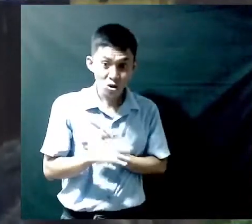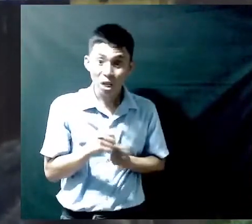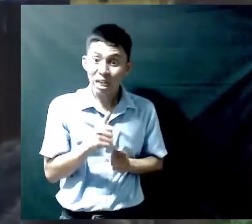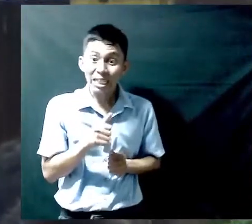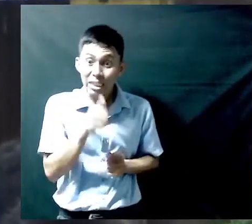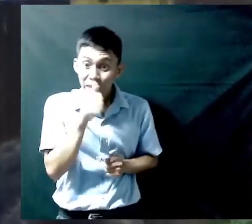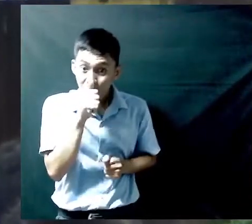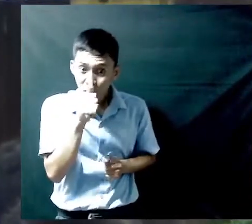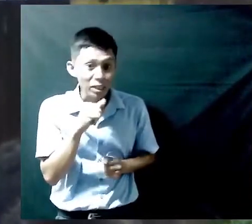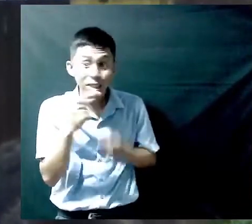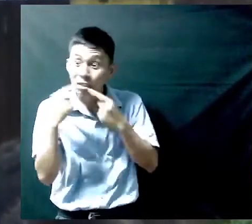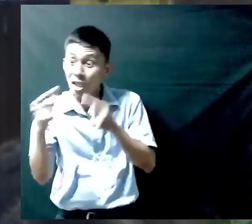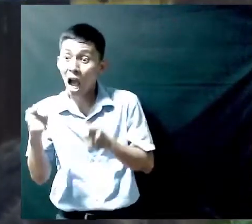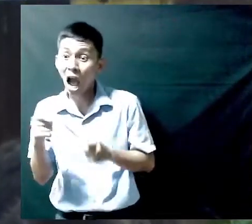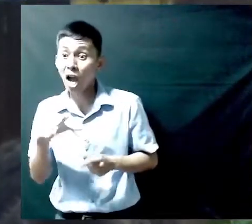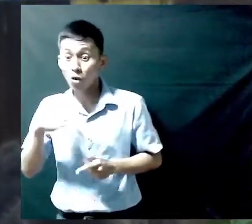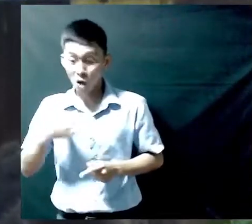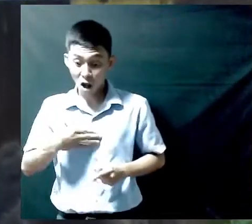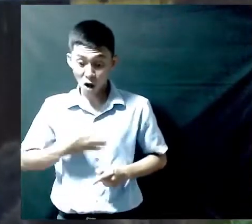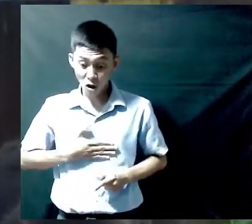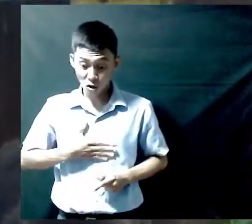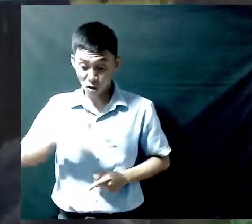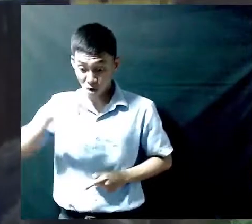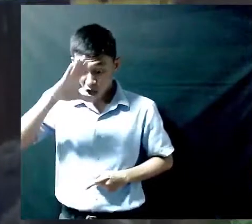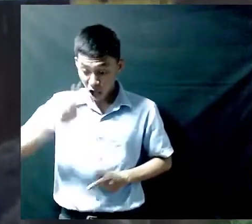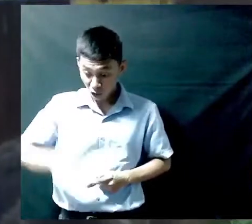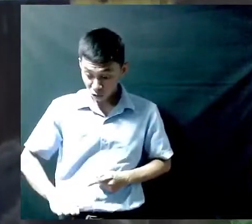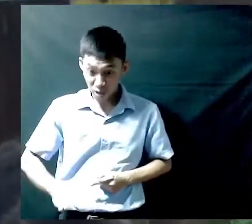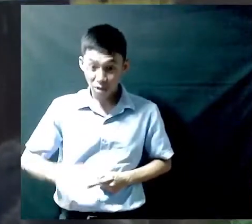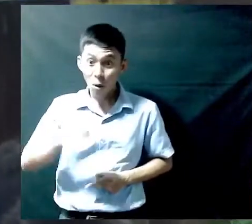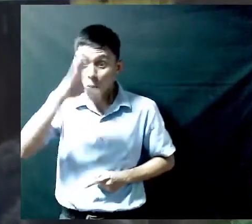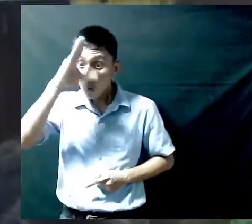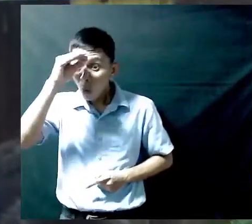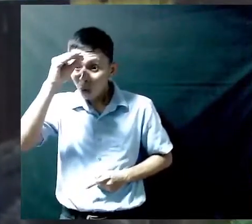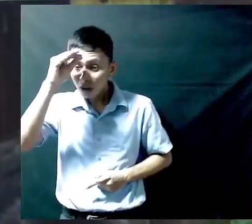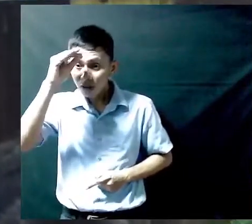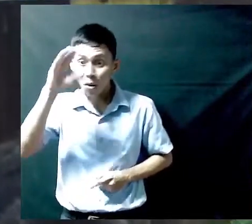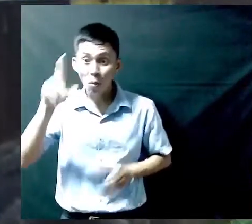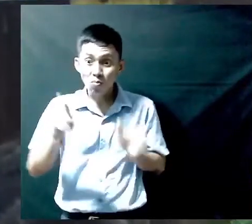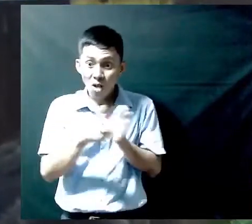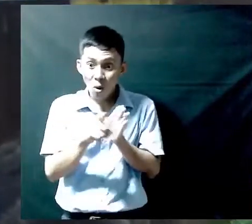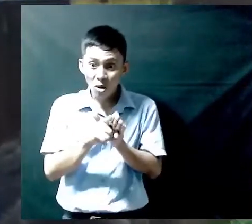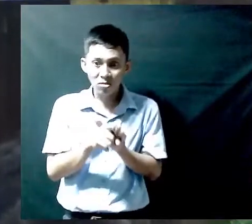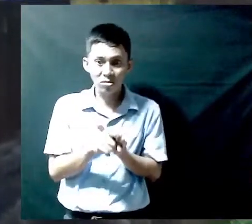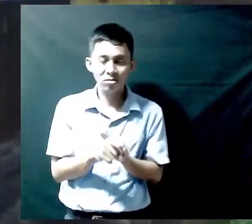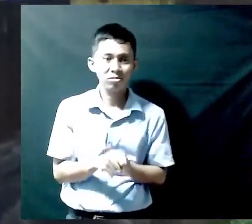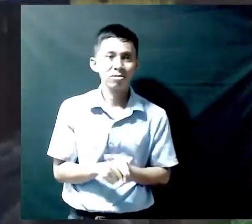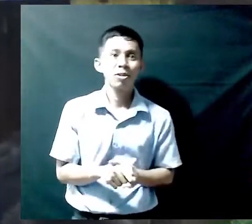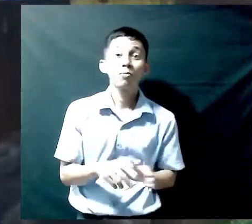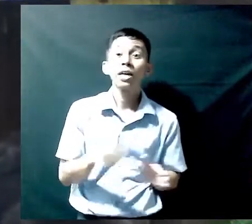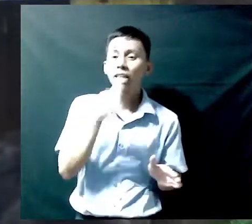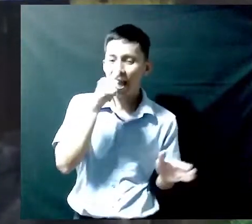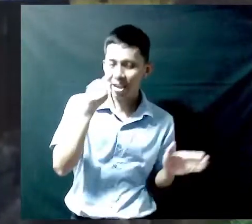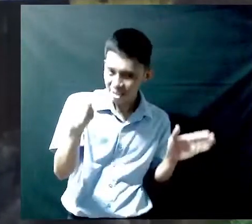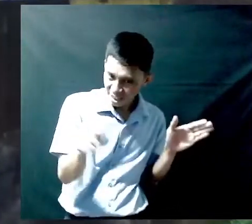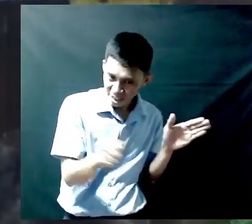ngayon, God is still looking for somebody to use. Kaya lang, hindi siya basta gagamit na kung sino-sino